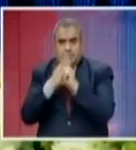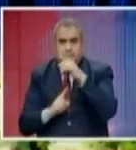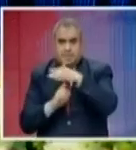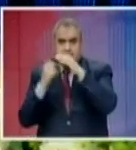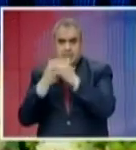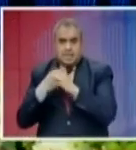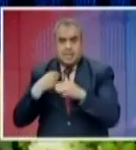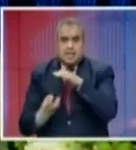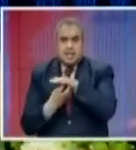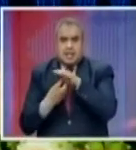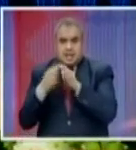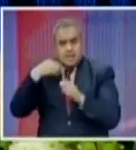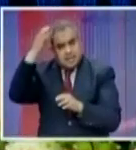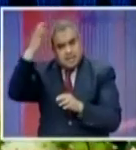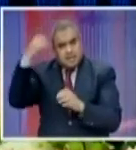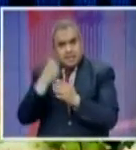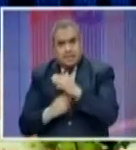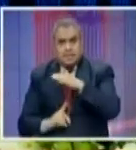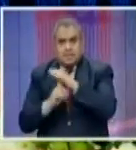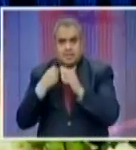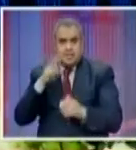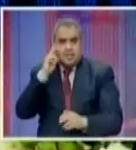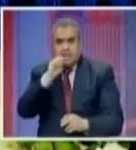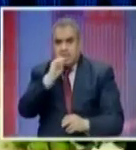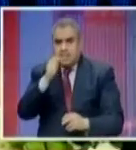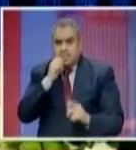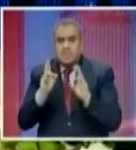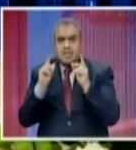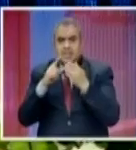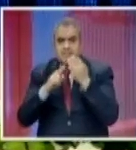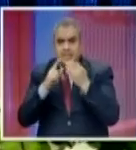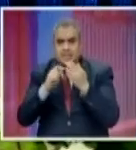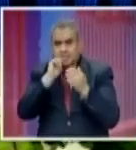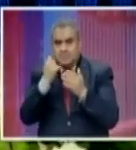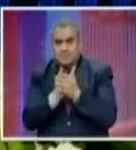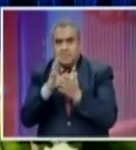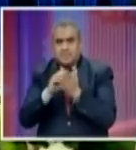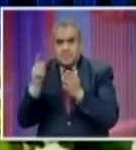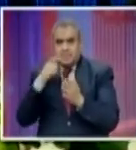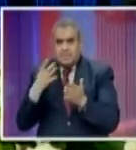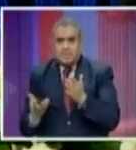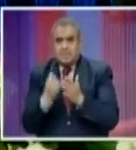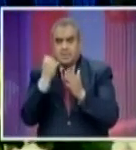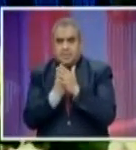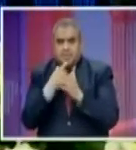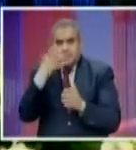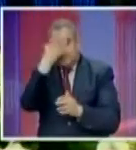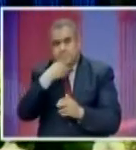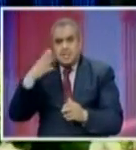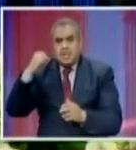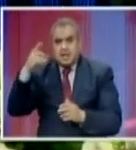الكندية وده بعد حصوله على بكالوريوس الإعلام قسم إذاعة وتلفزيون وهو أول معيد داون سيندروم في